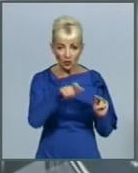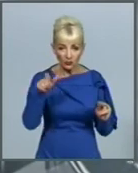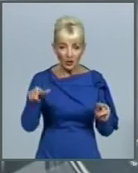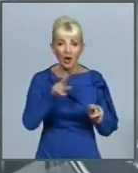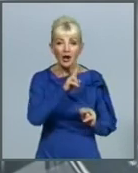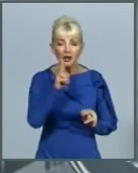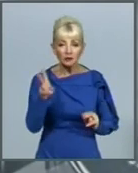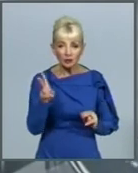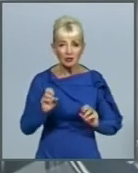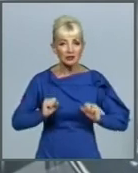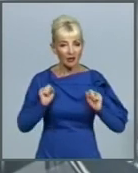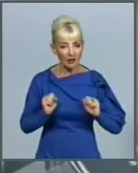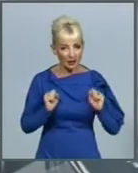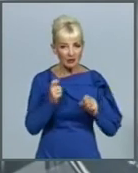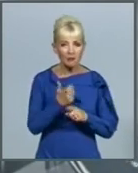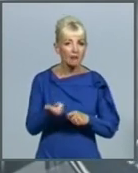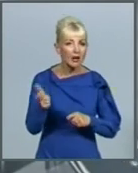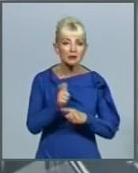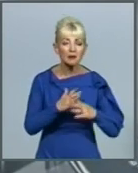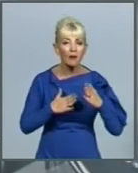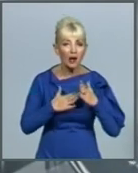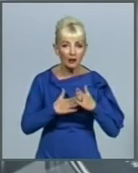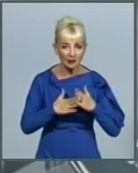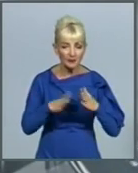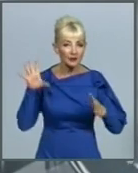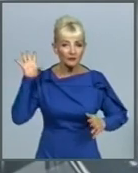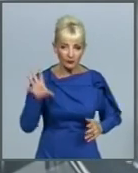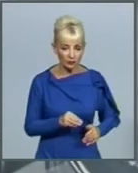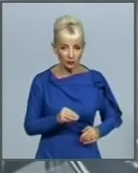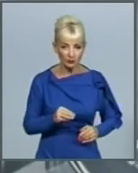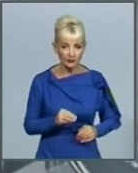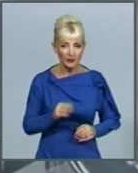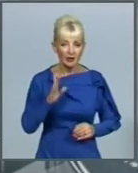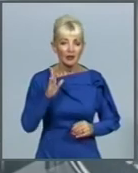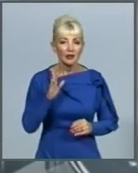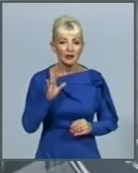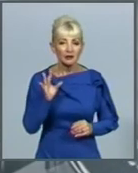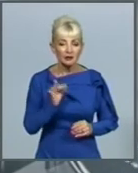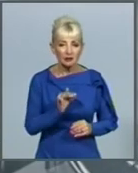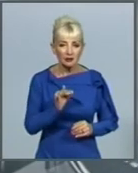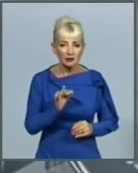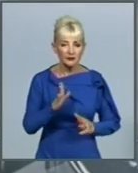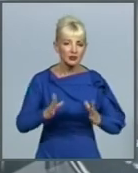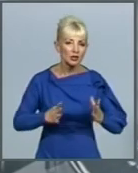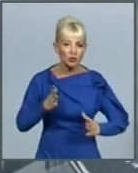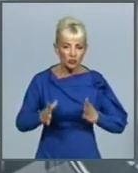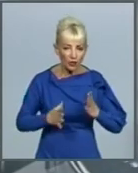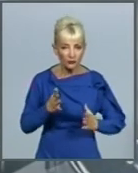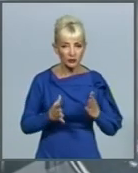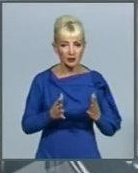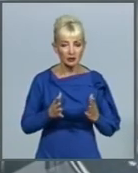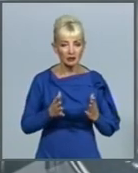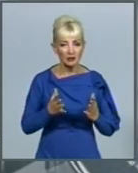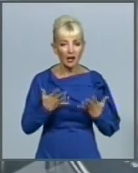которые старались максимально во всем. В матчасти, в тренировках,